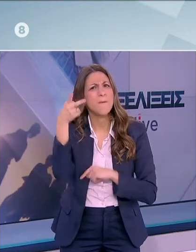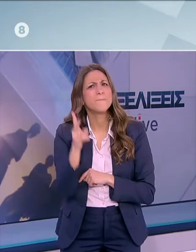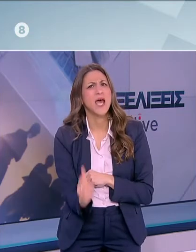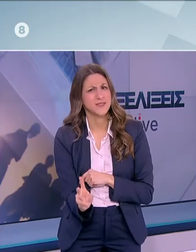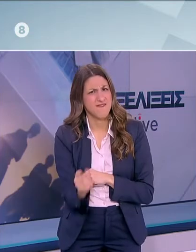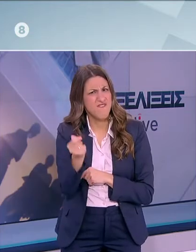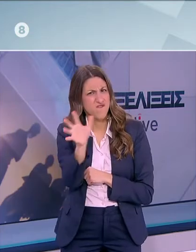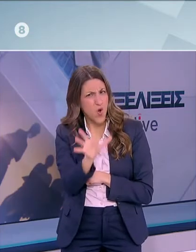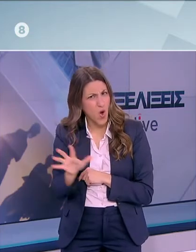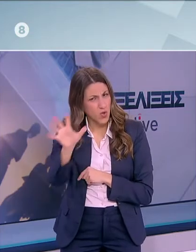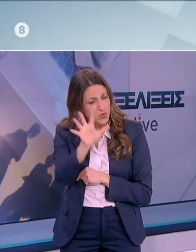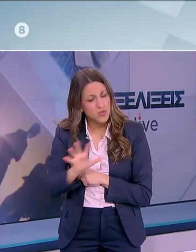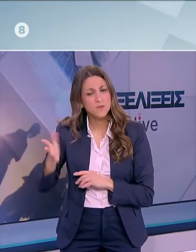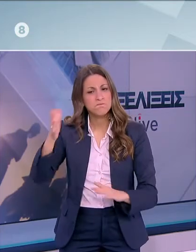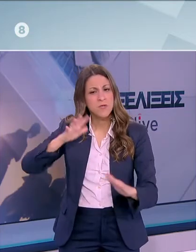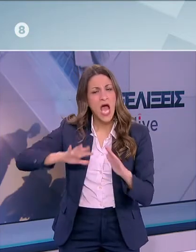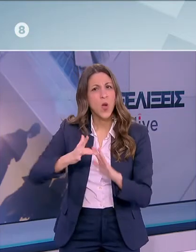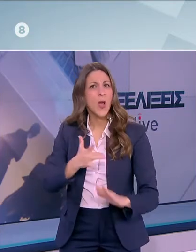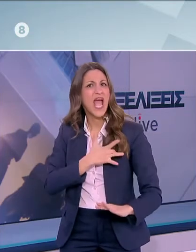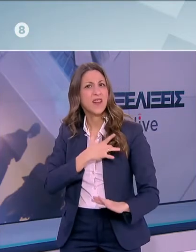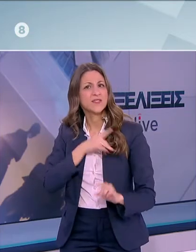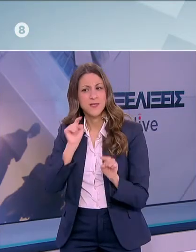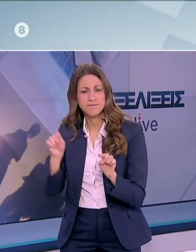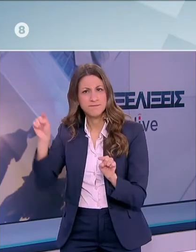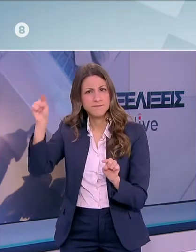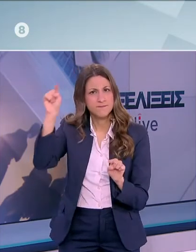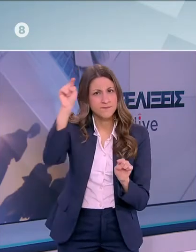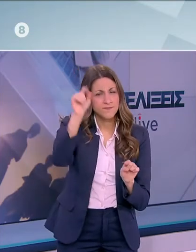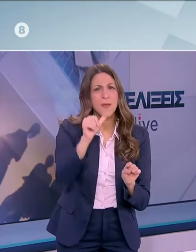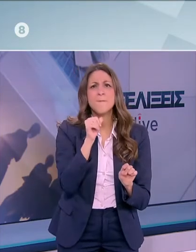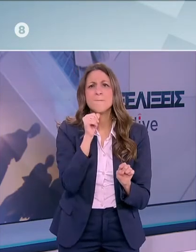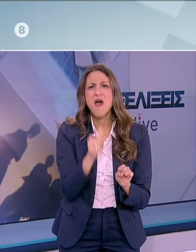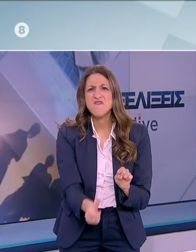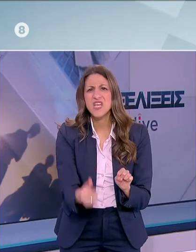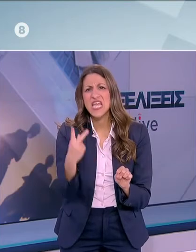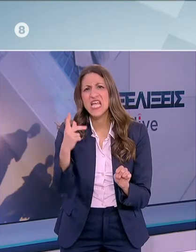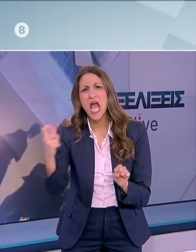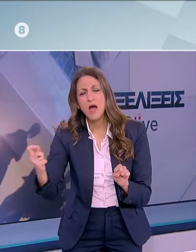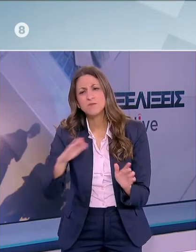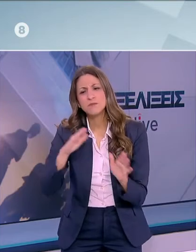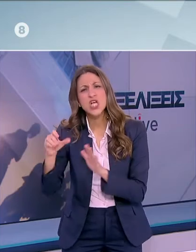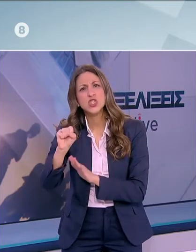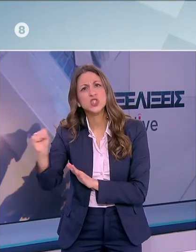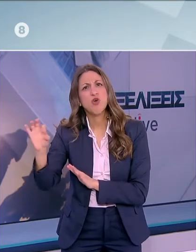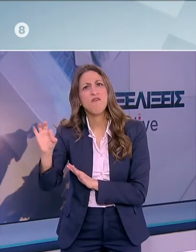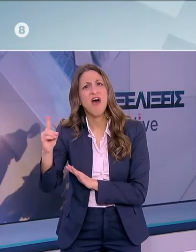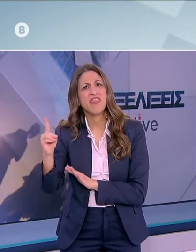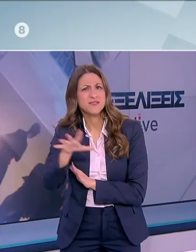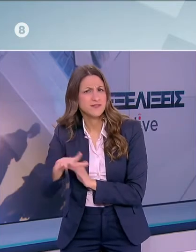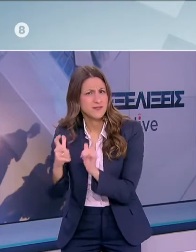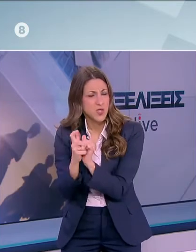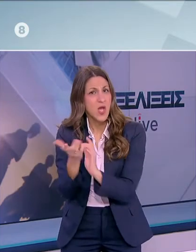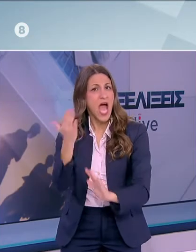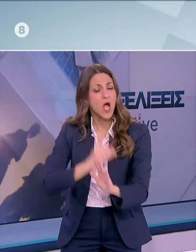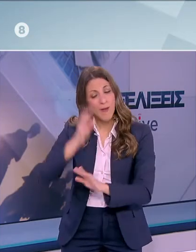Νεάπολη, στην ενότητα της Καρδίτσας, στη Μαύρικα και στην περιοχή των Σοφάδων, στον παλαιό οικισμό Νέα Ζωή, και